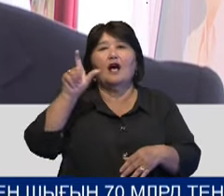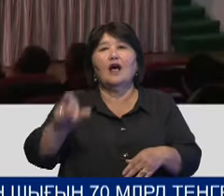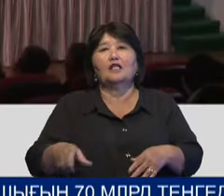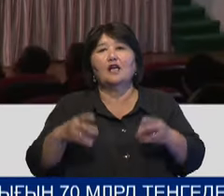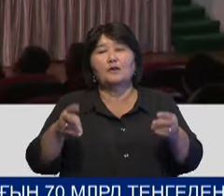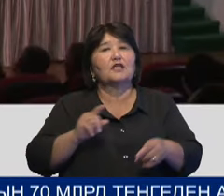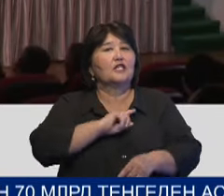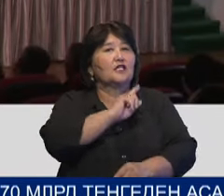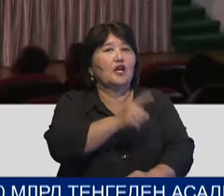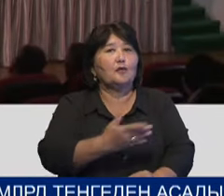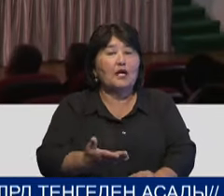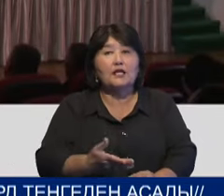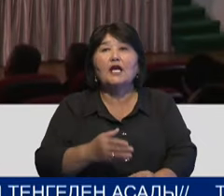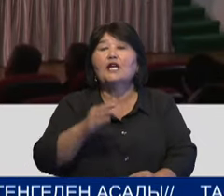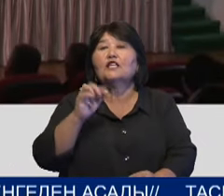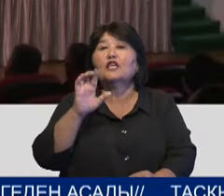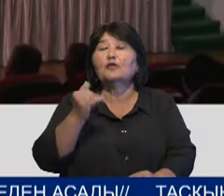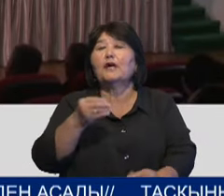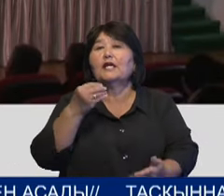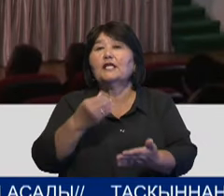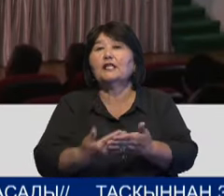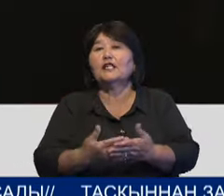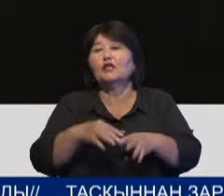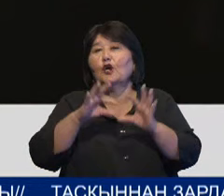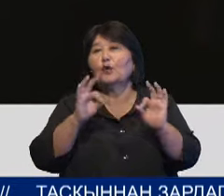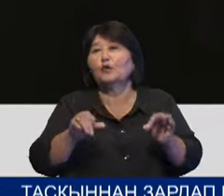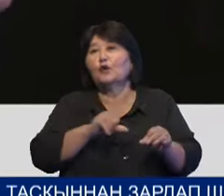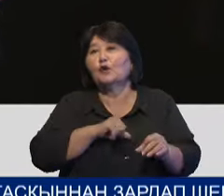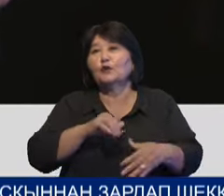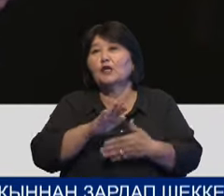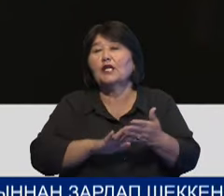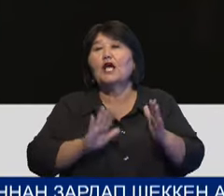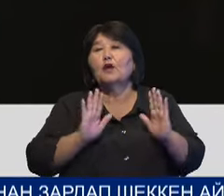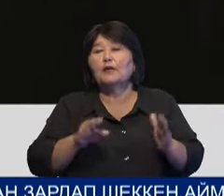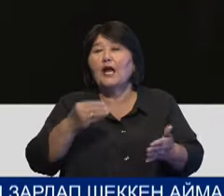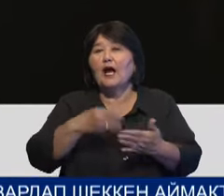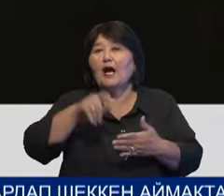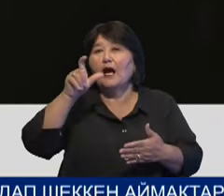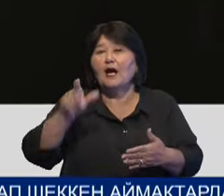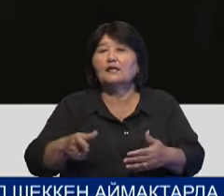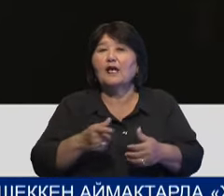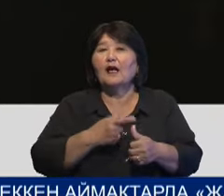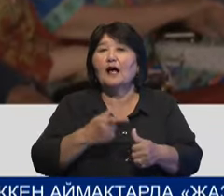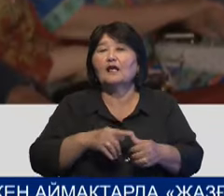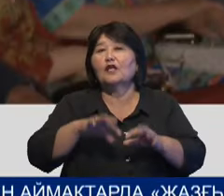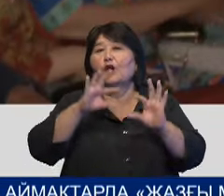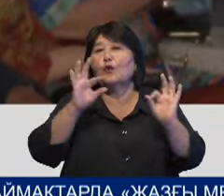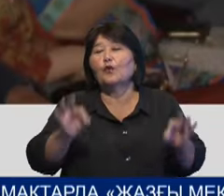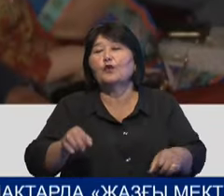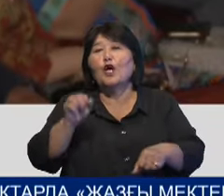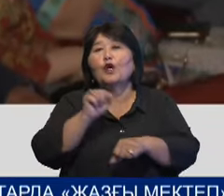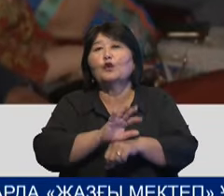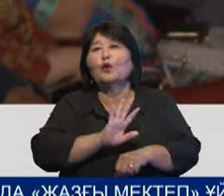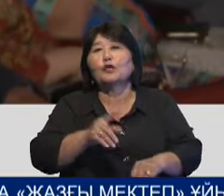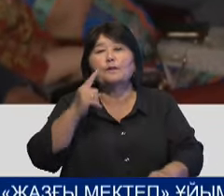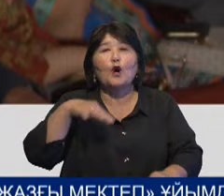мықты. Жиенбайдан басталған текті өнерді Арнұр өз дәргейінде жалғады. Бірақ асыл азаматтың атауғанда өнер көші тоқтап қалмас па